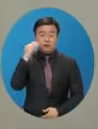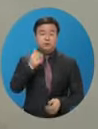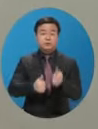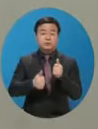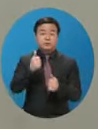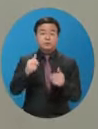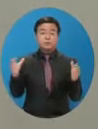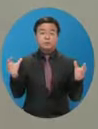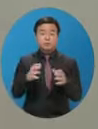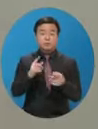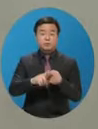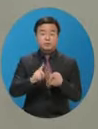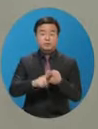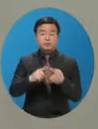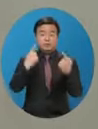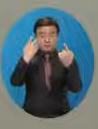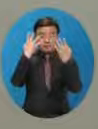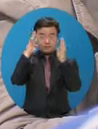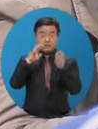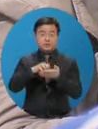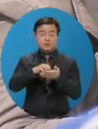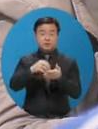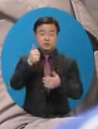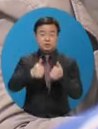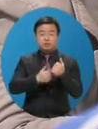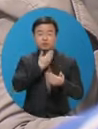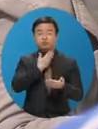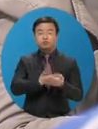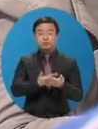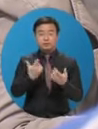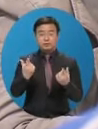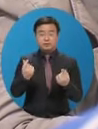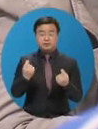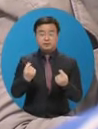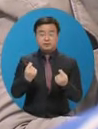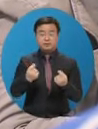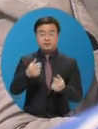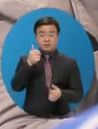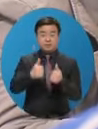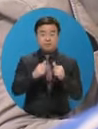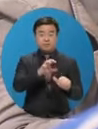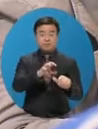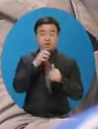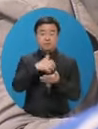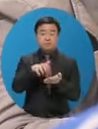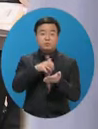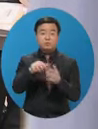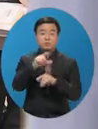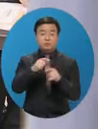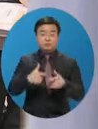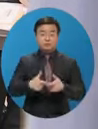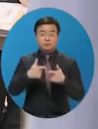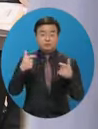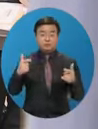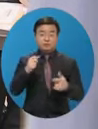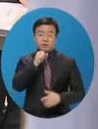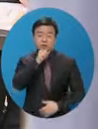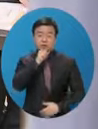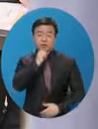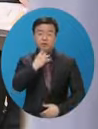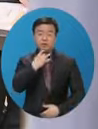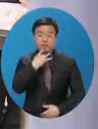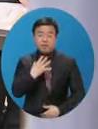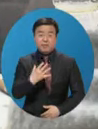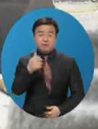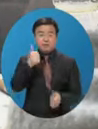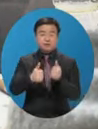수능의 중요성이 더욱 커졌습니다. 수능의 반영 비율이 전반적으로 늘어난 데다 수능 성적으로만 전형을